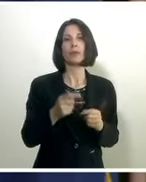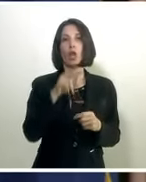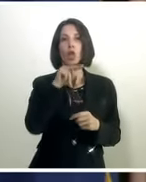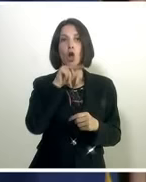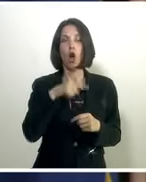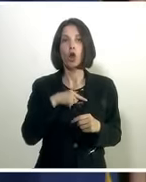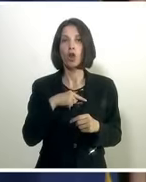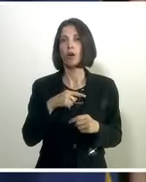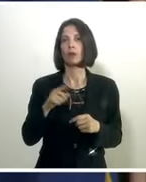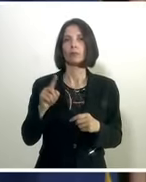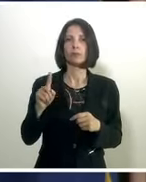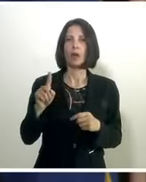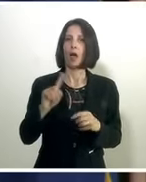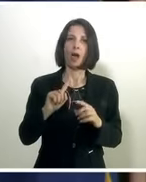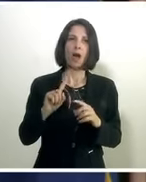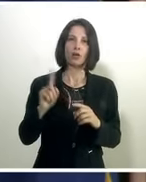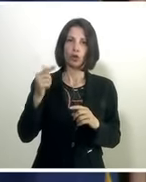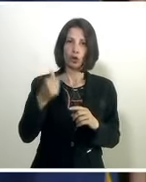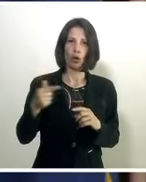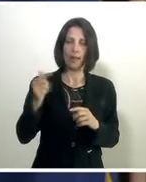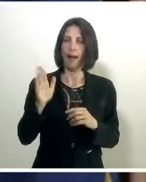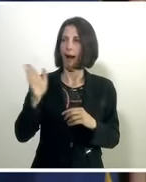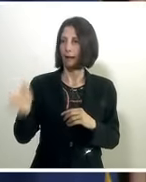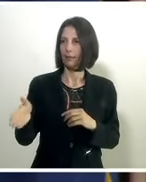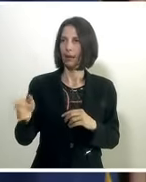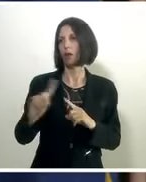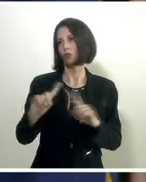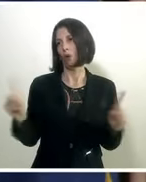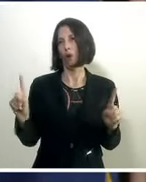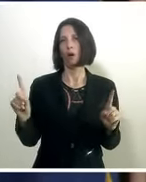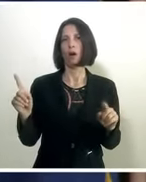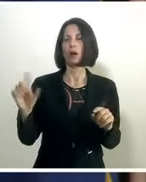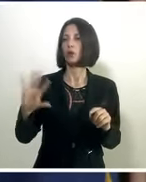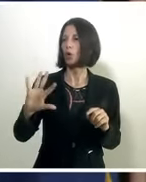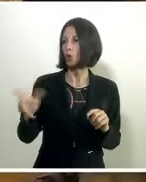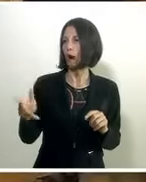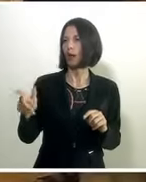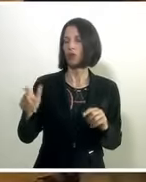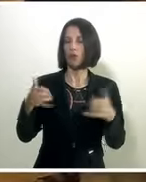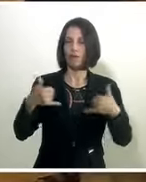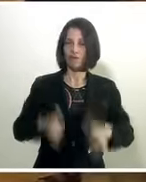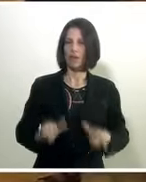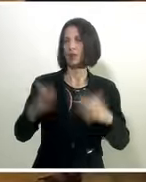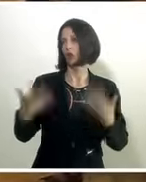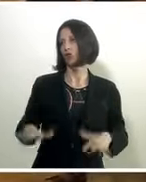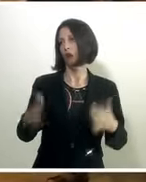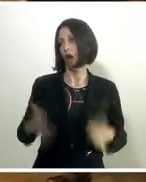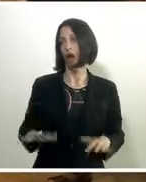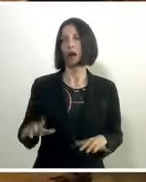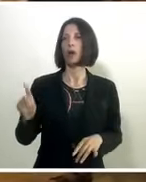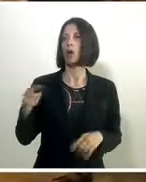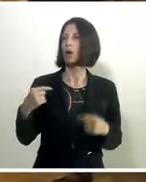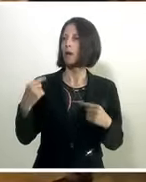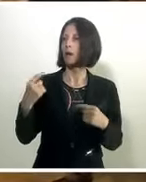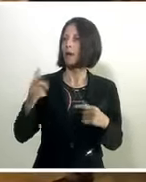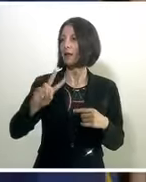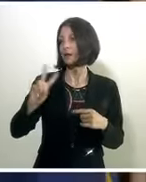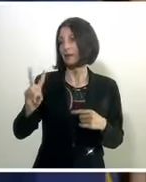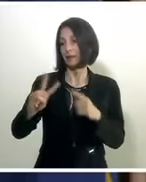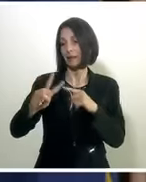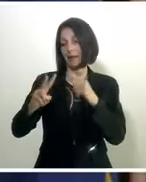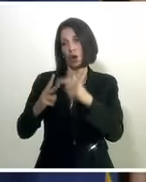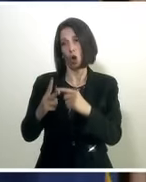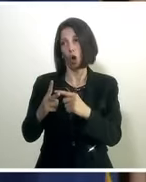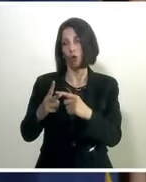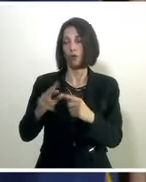questo secondo non te lo do fino a quando non si laureerà in medicina e così è andata mio padre Poi si è dedicato